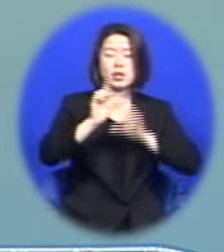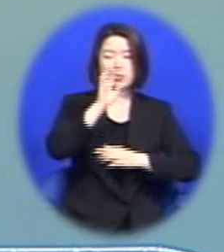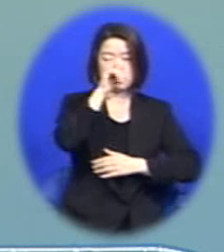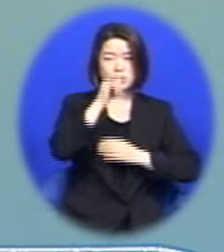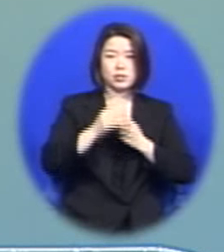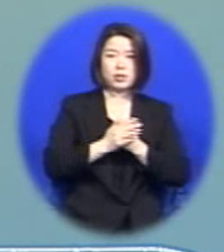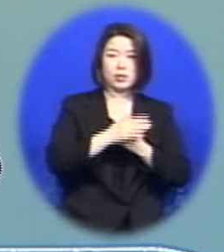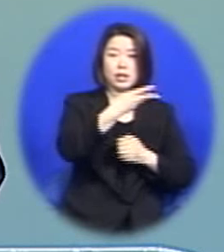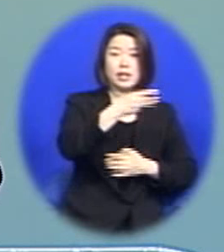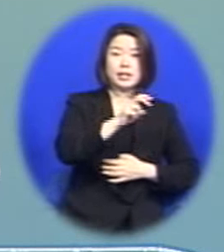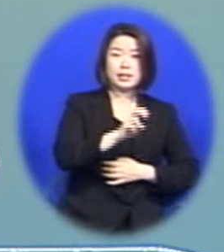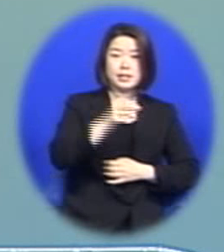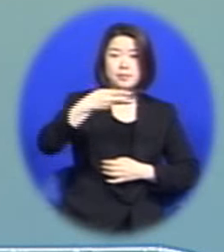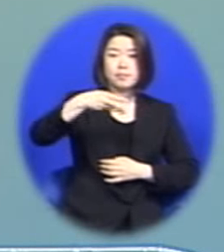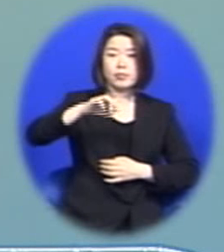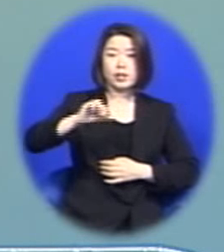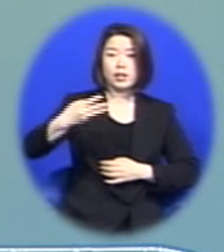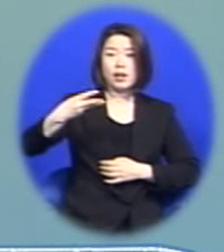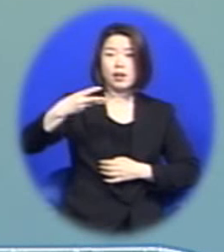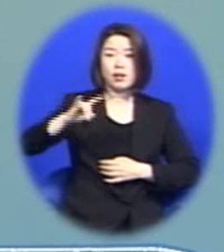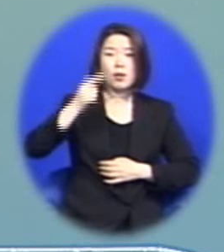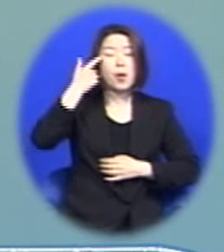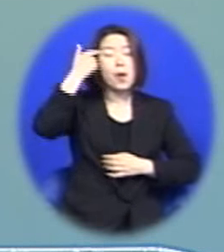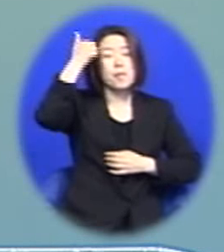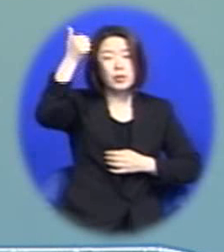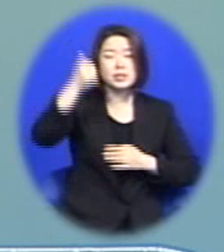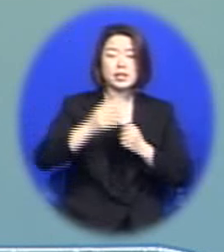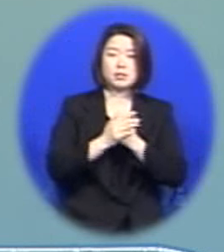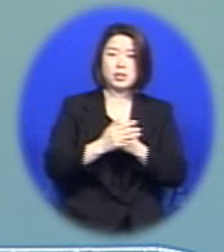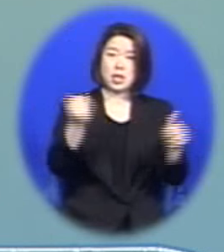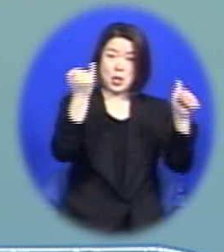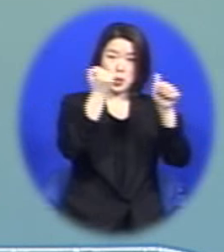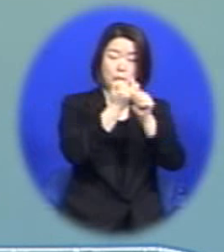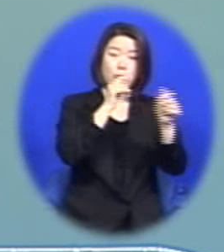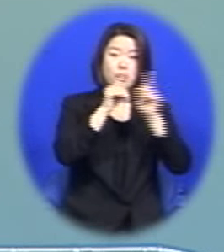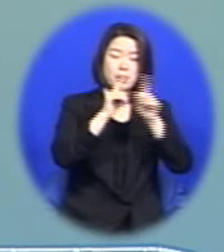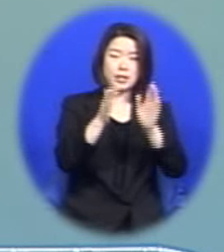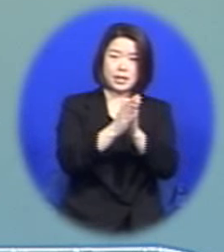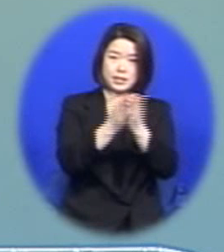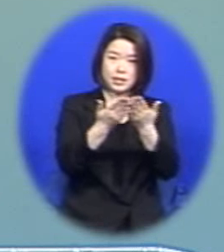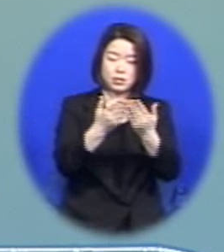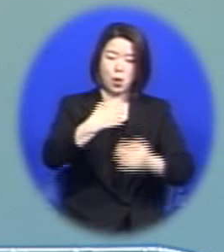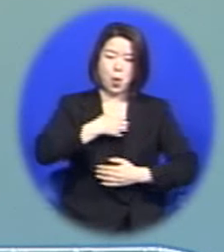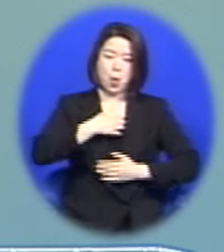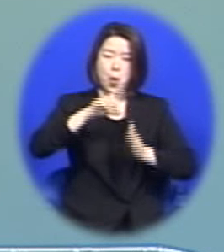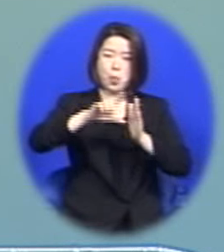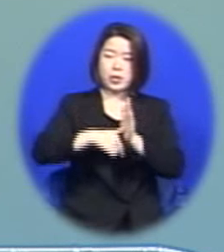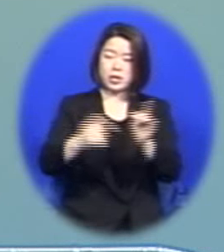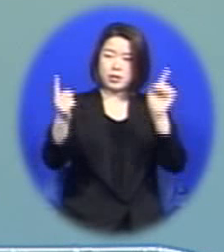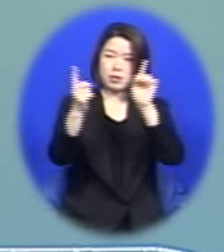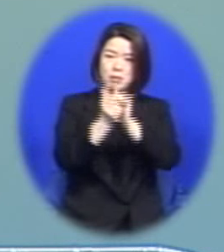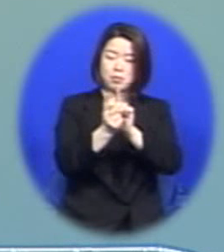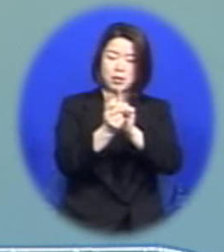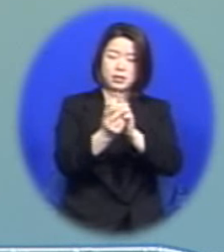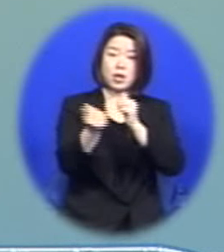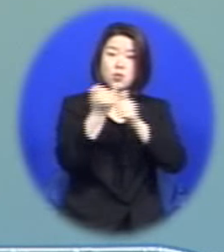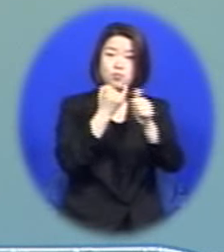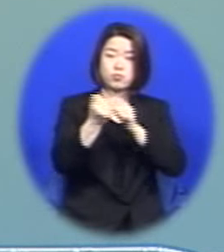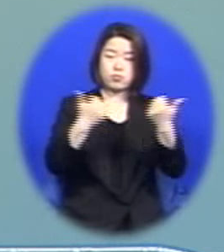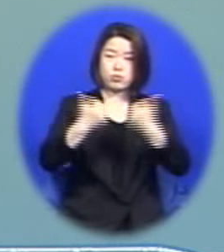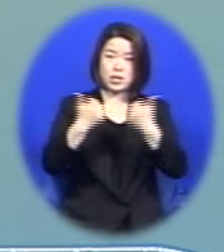젤로 목사님이 결혼의 말하다 라는 책에서 위기를 만난 부부상담 이야기를 하셨는데 위기를